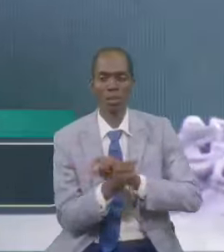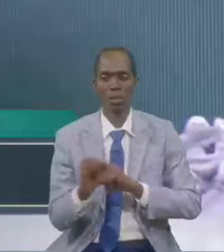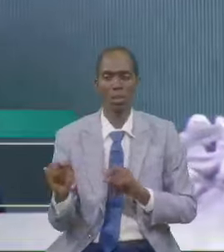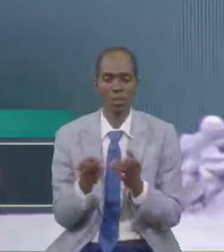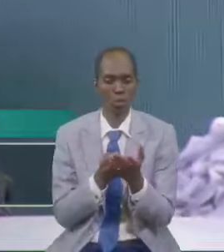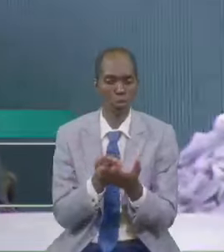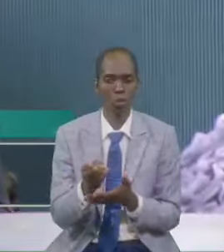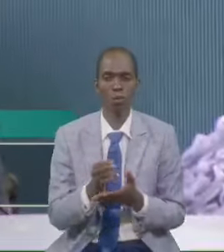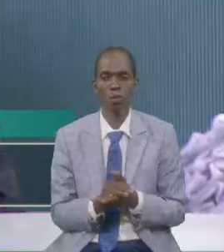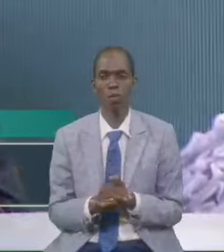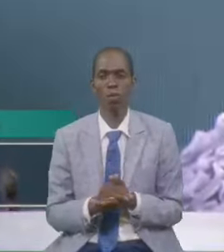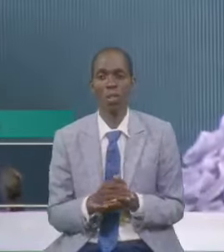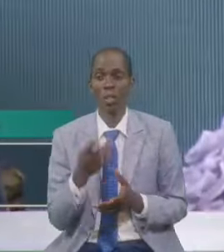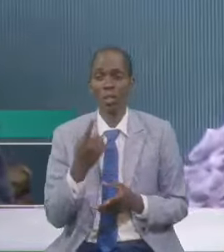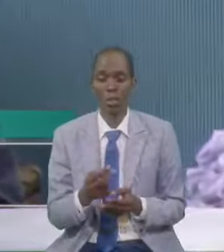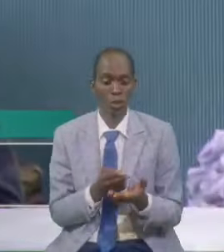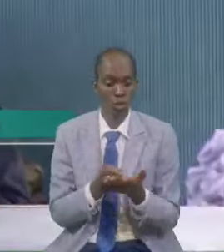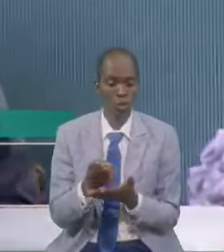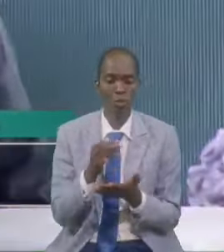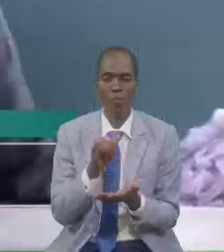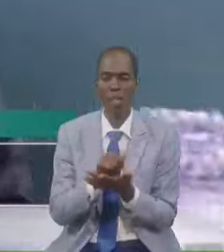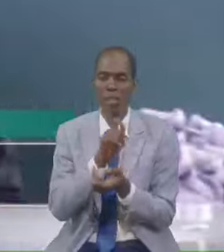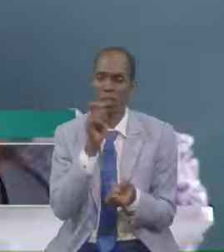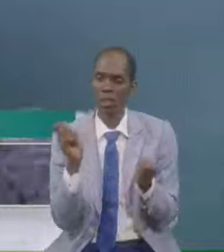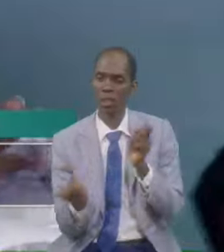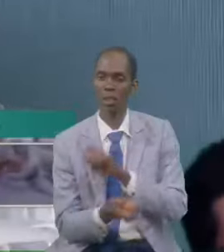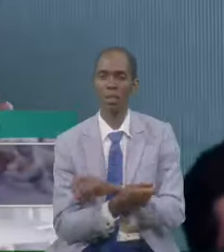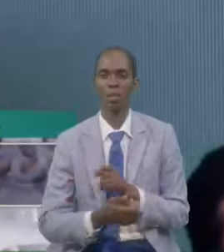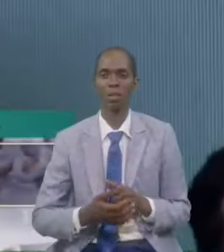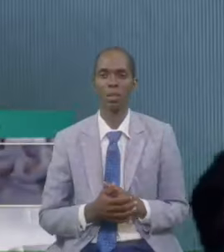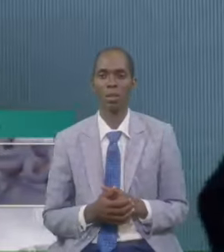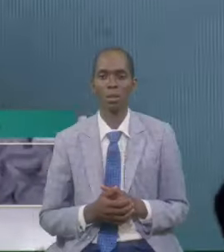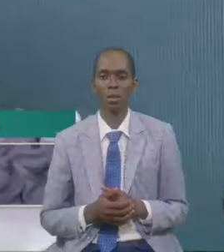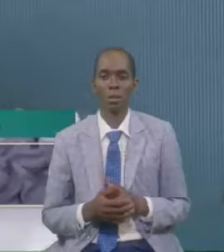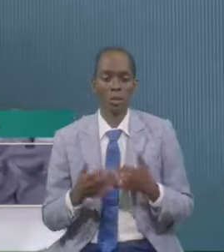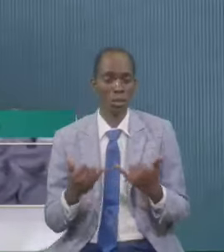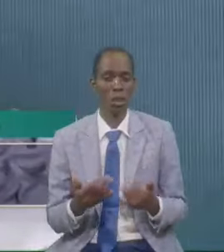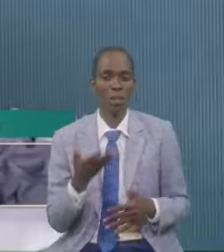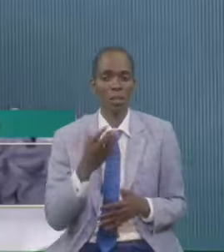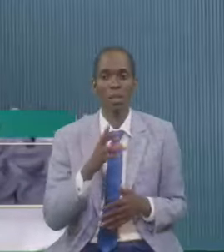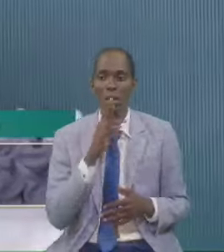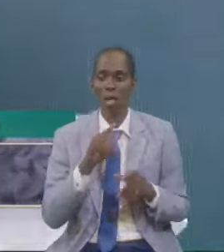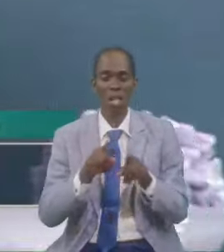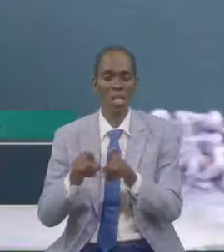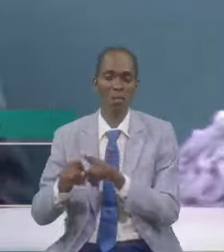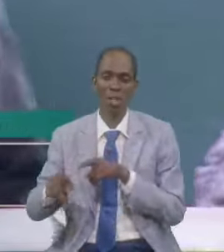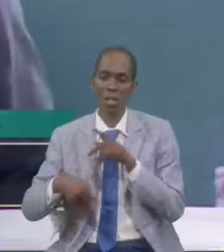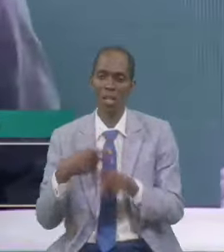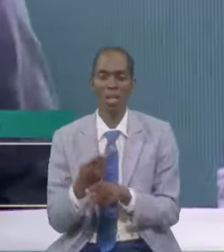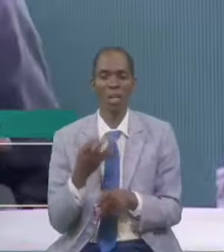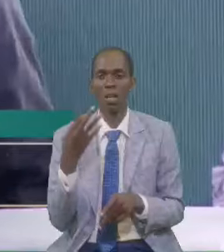The truth that transforms. అది రూపాంతరపరిచే సత్యం. Now there are many kinds of truth. అనేకమైన సత్యాలు ఉన్నాయండి. There